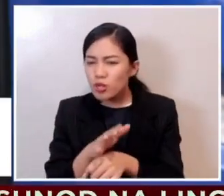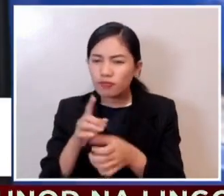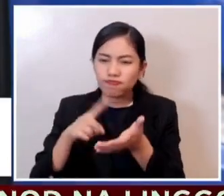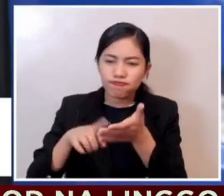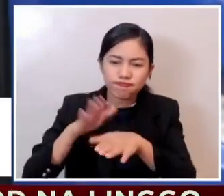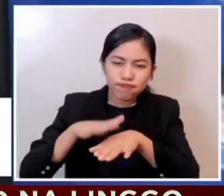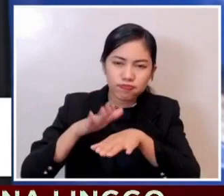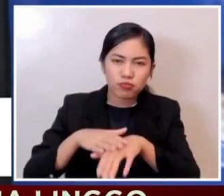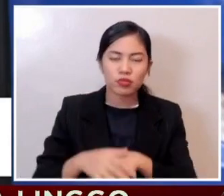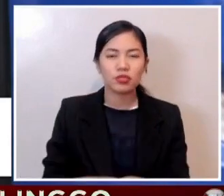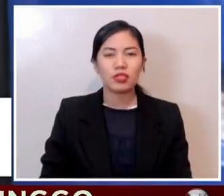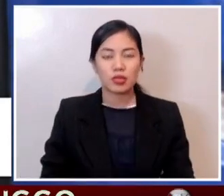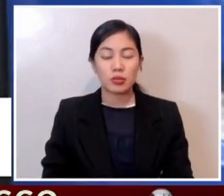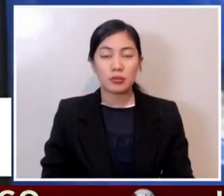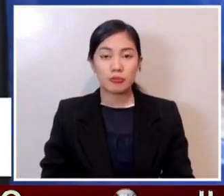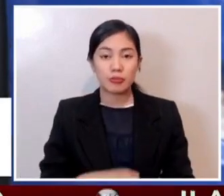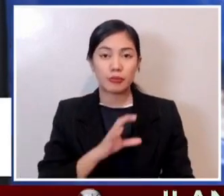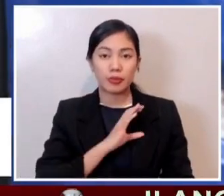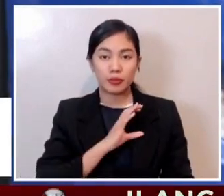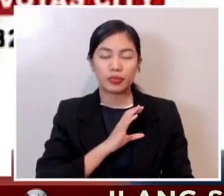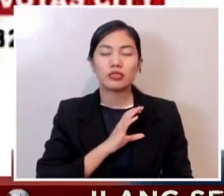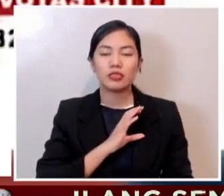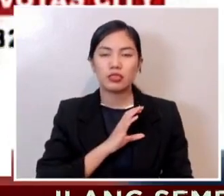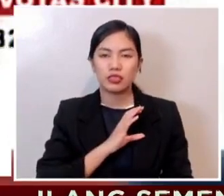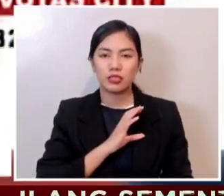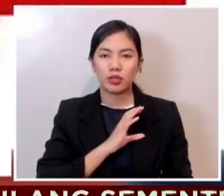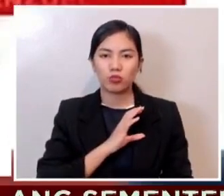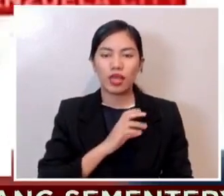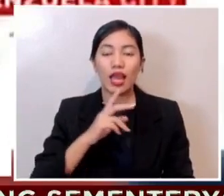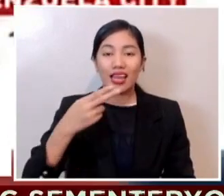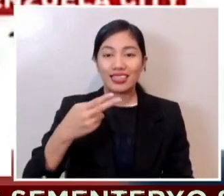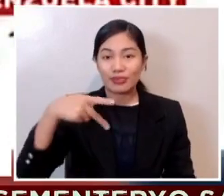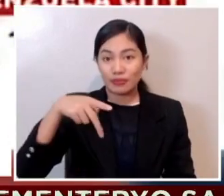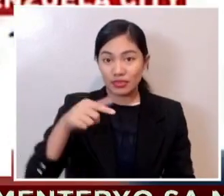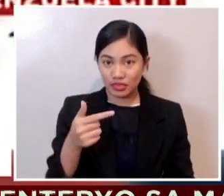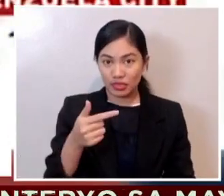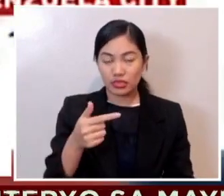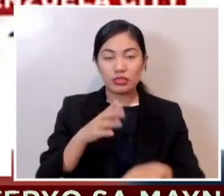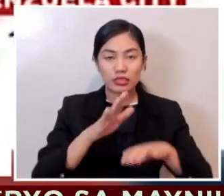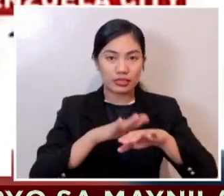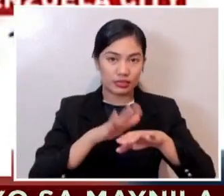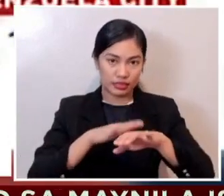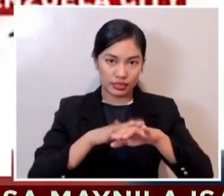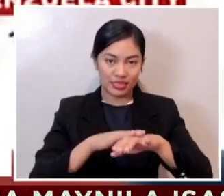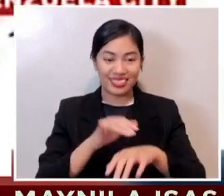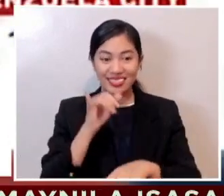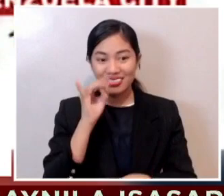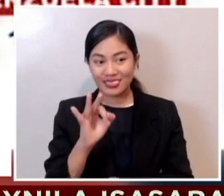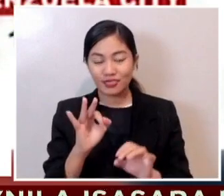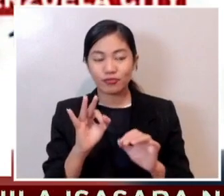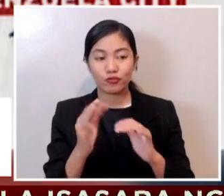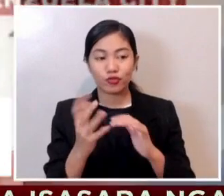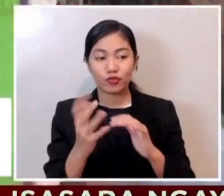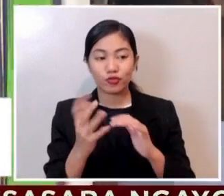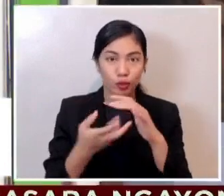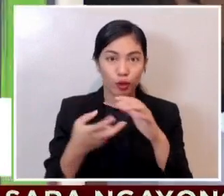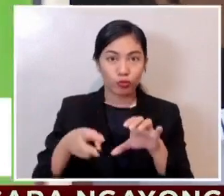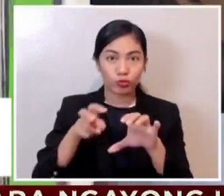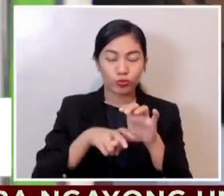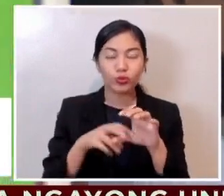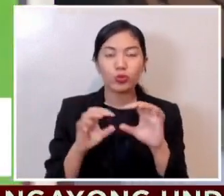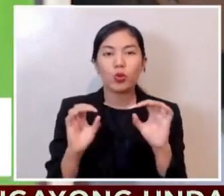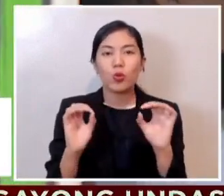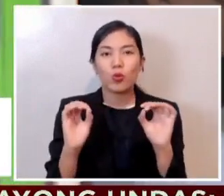Highway Patrol Group sa mga pasahero. Kung meron hindi po naka-face mask o naka-face shield na mga